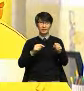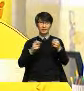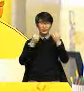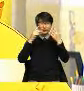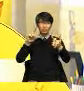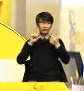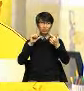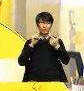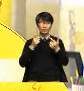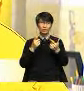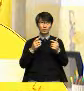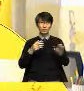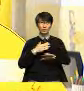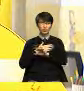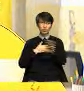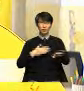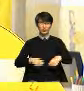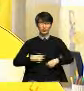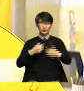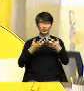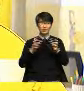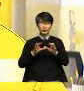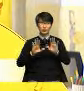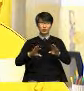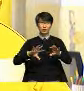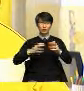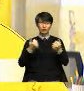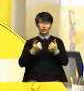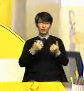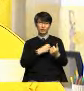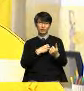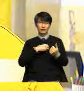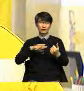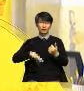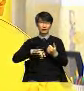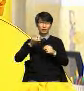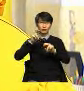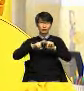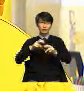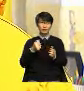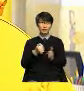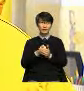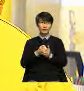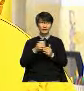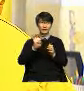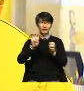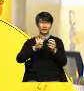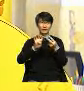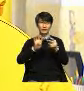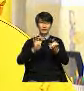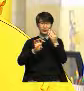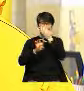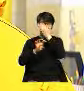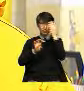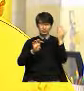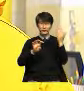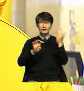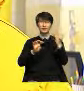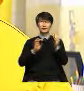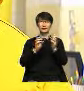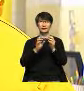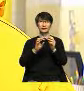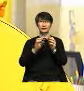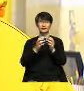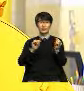신인들이고 그리고 정의당이 저도 이번에 국회의원 선거는 처음 출마하다 보니까 40대 젊은